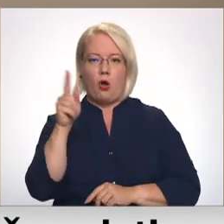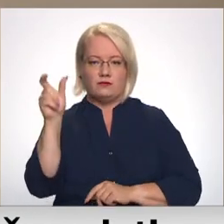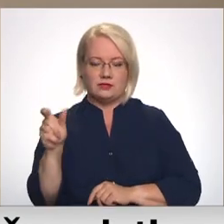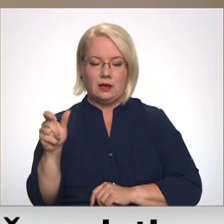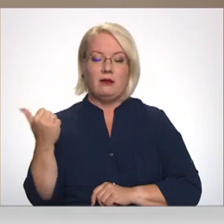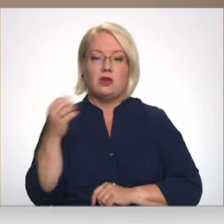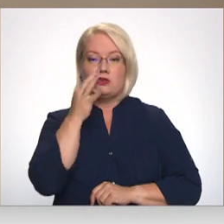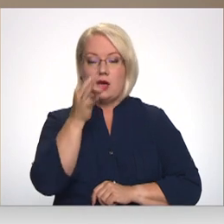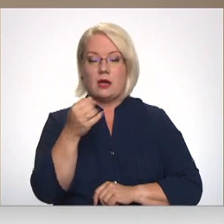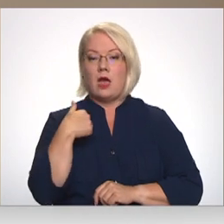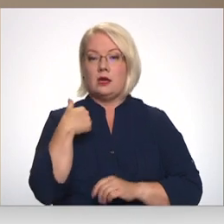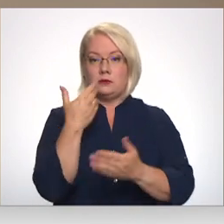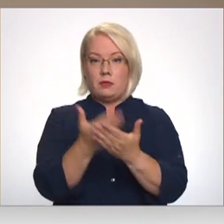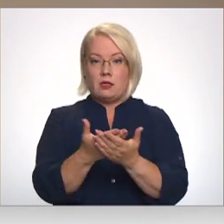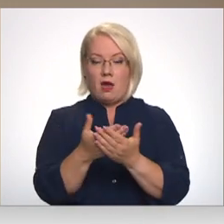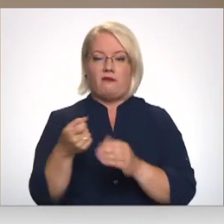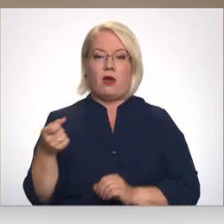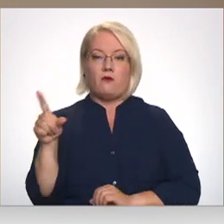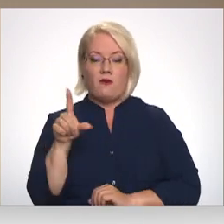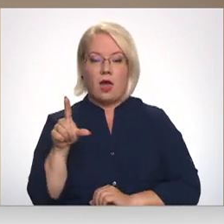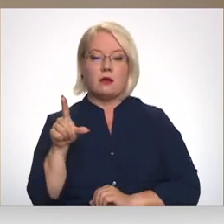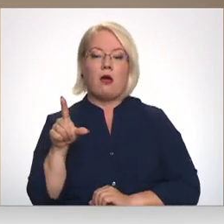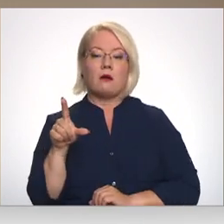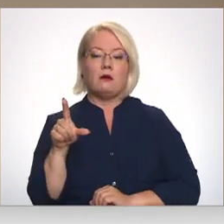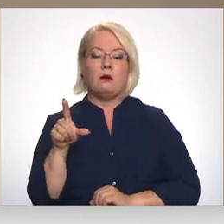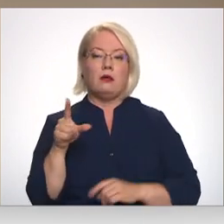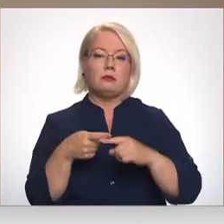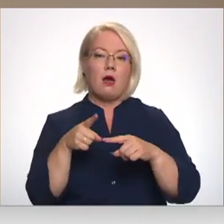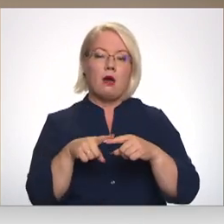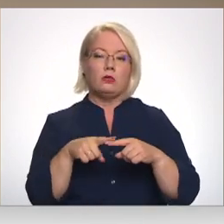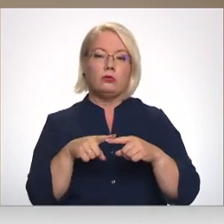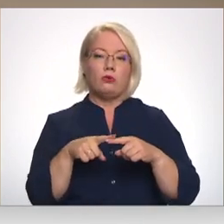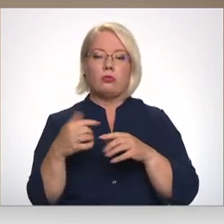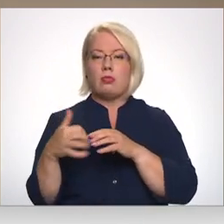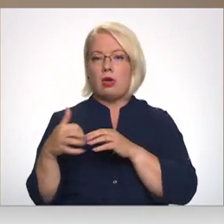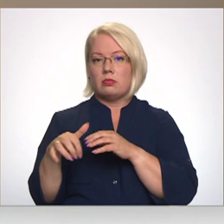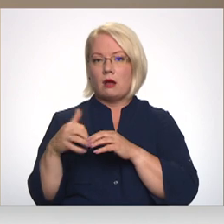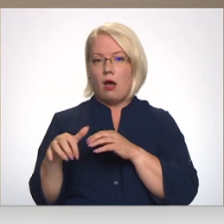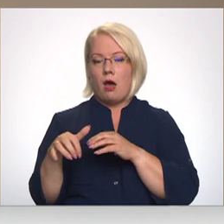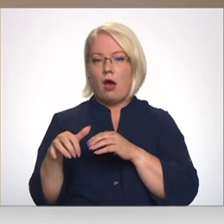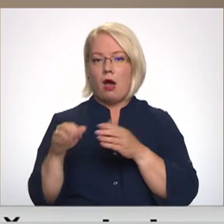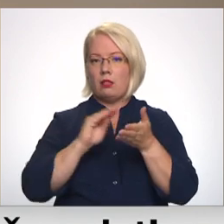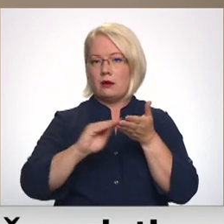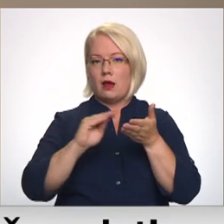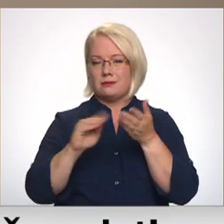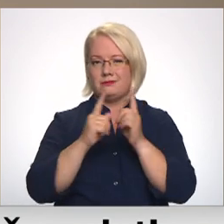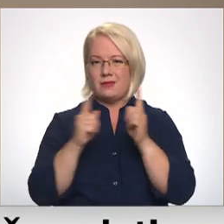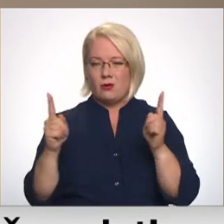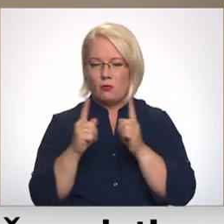piedāvāju vairāk tādu neitrālu redakciju, kur rakstīs, ka